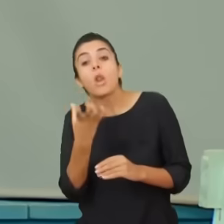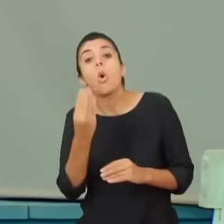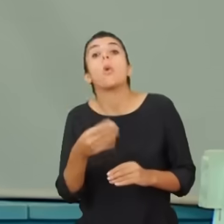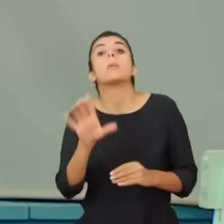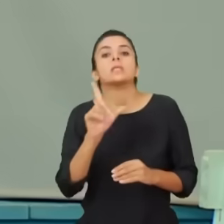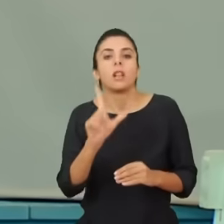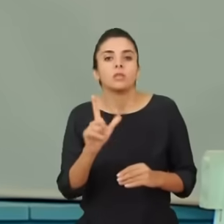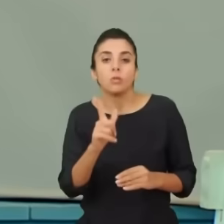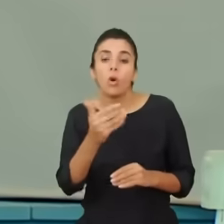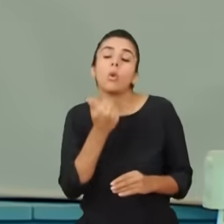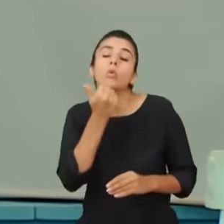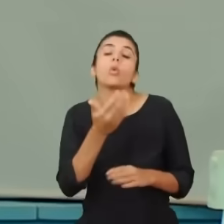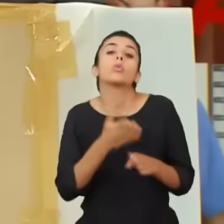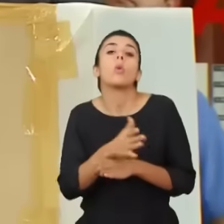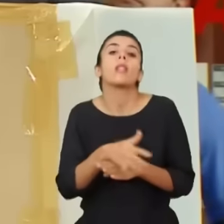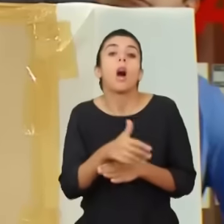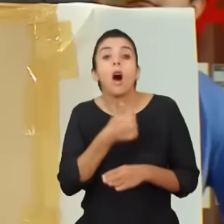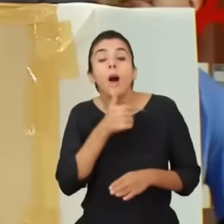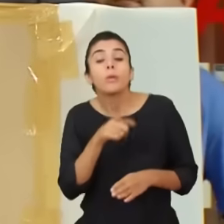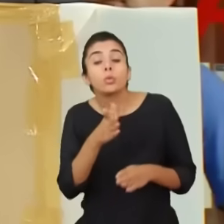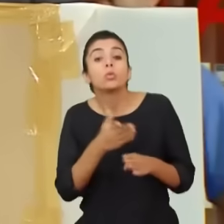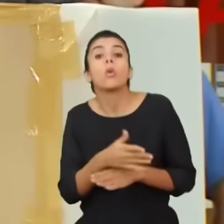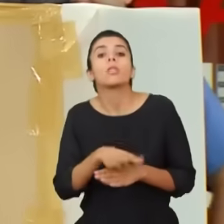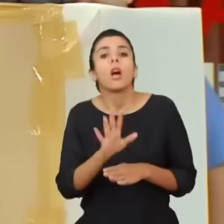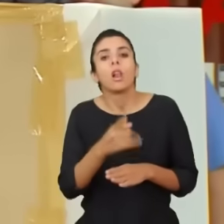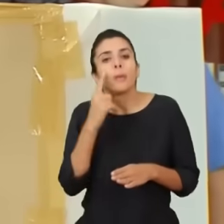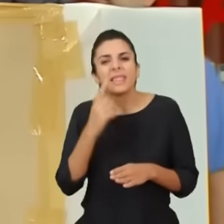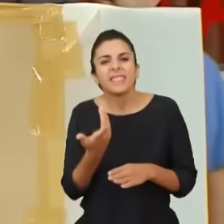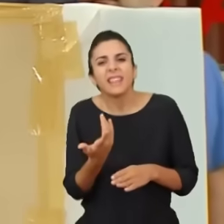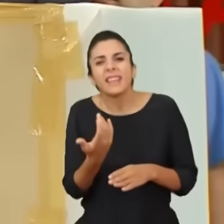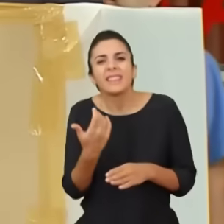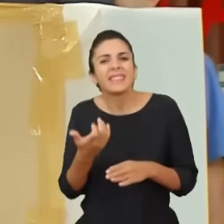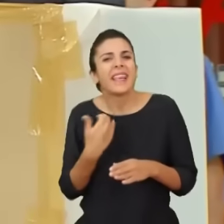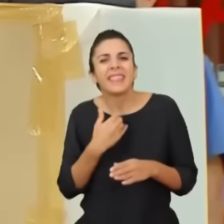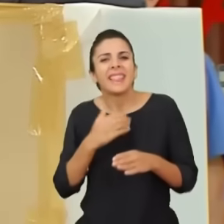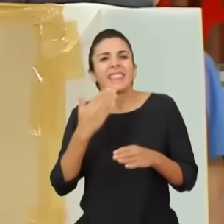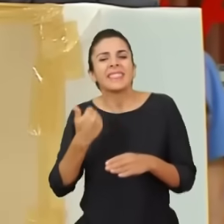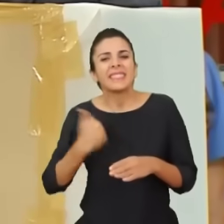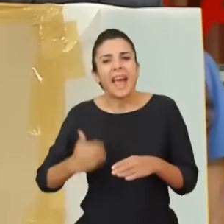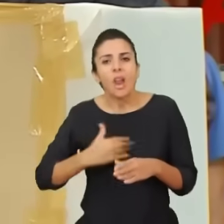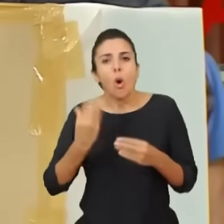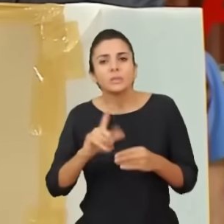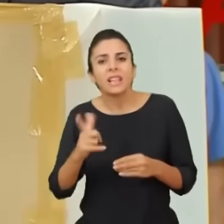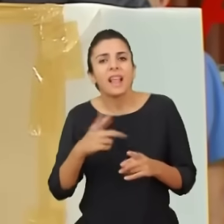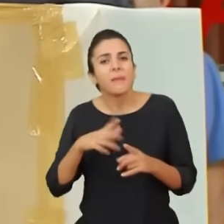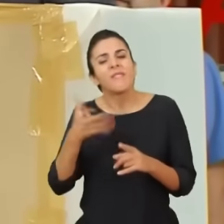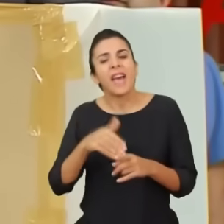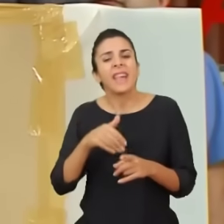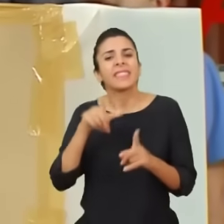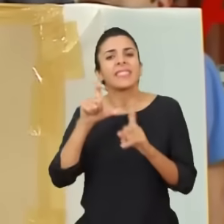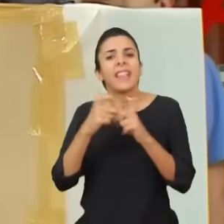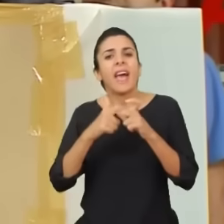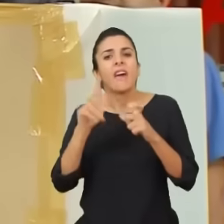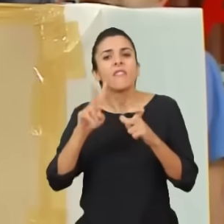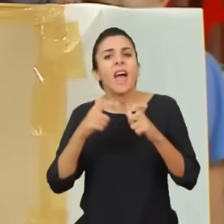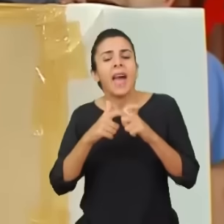böyle. Ne biliyorsun ya? Bırak. Ya abicim böyle olmaz. Bu ya dana derisinden olacak ya da deve derisinden olacak. Anladın mı? Allah Allah. İyi